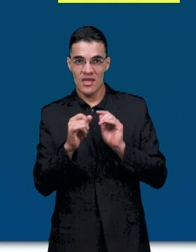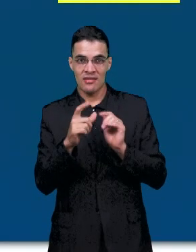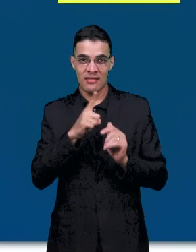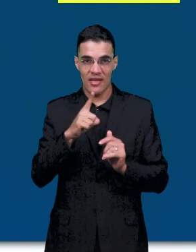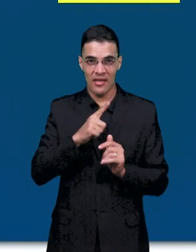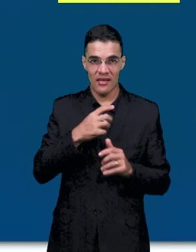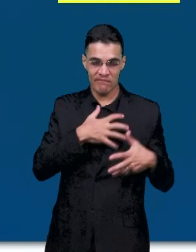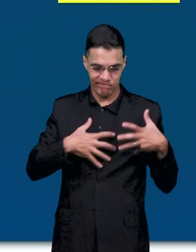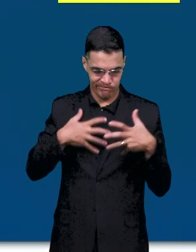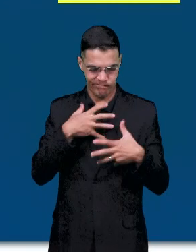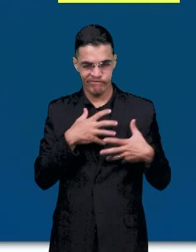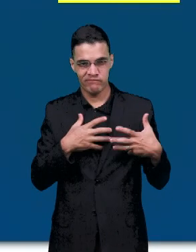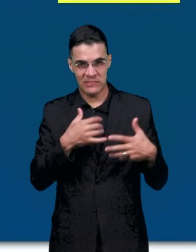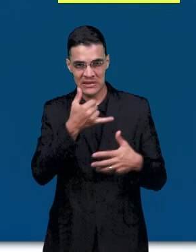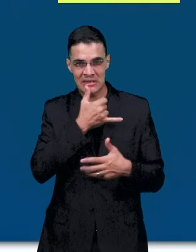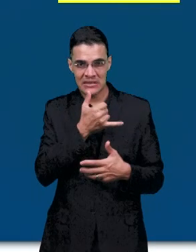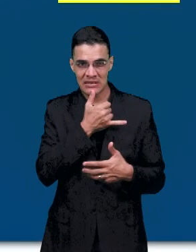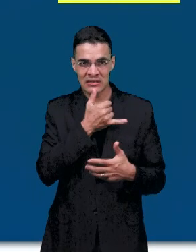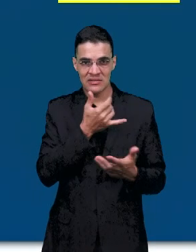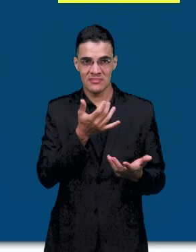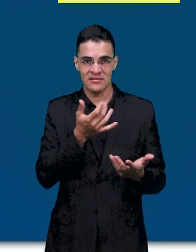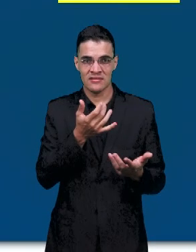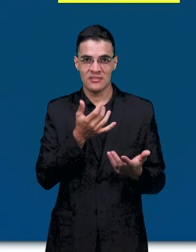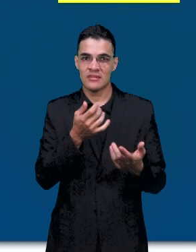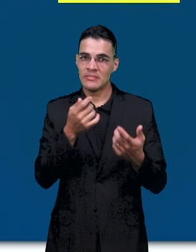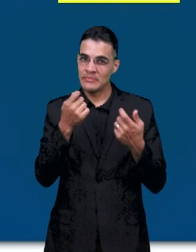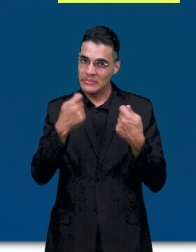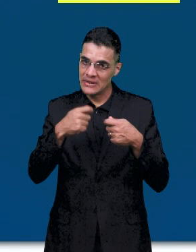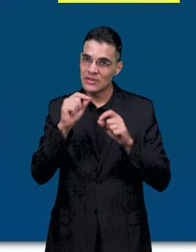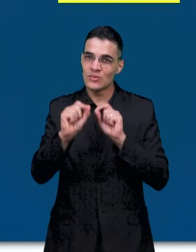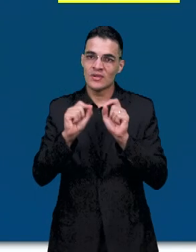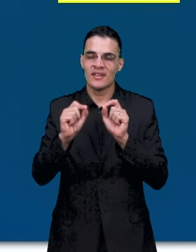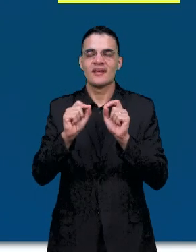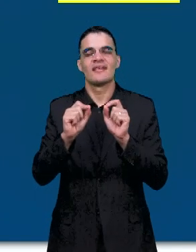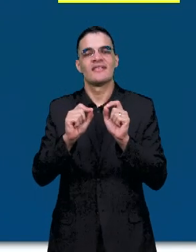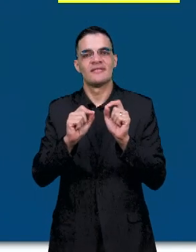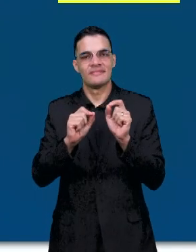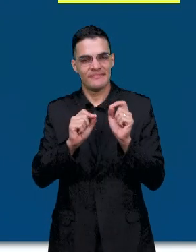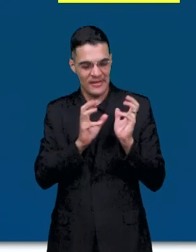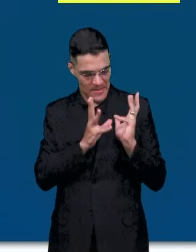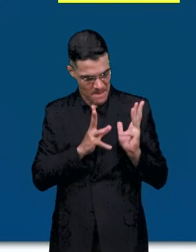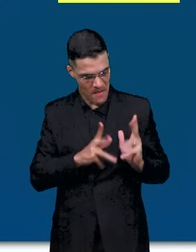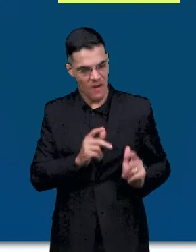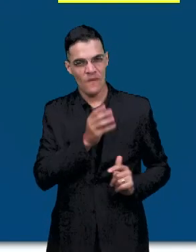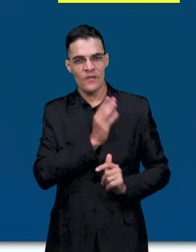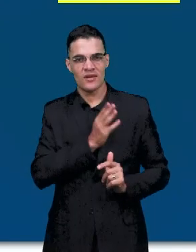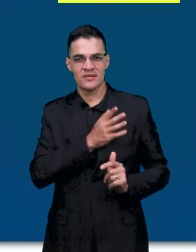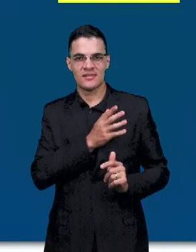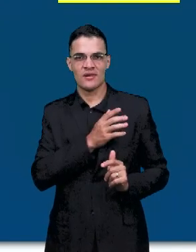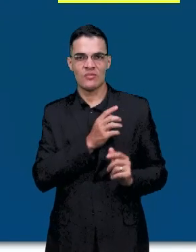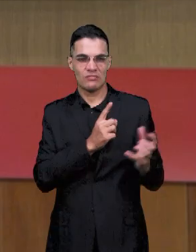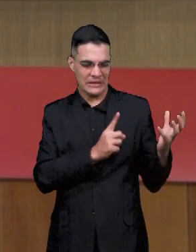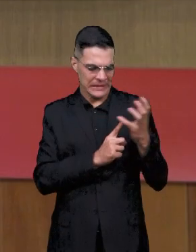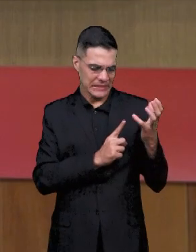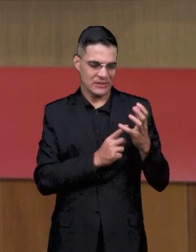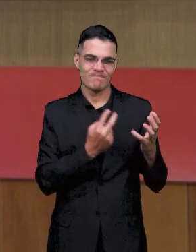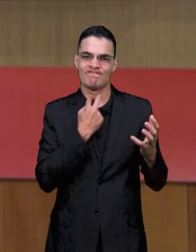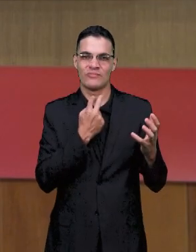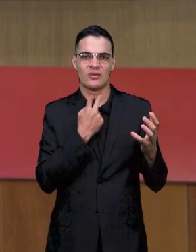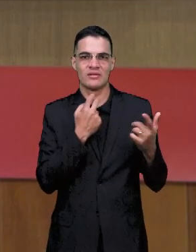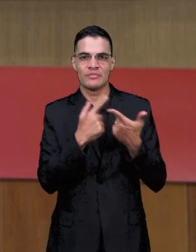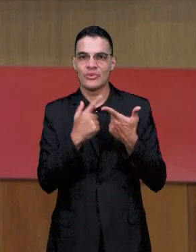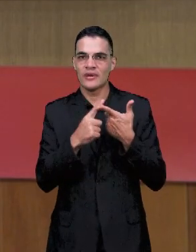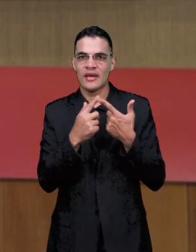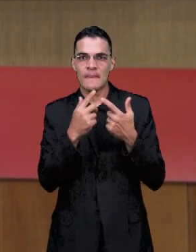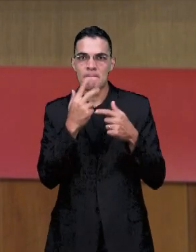храним обиды, как написано также в послании к евреям, в главе 12, стихе 15,